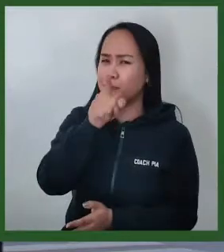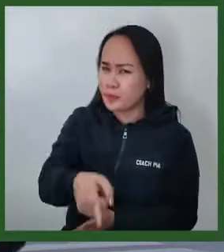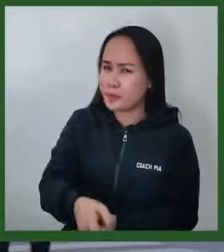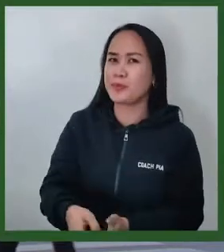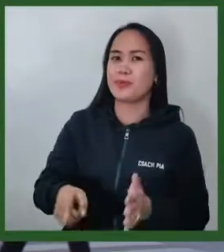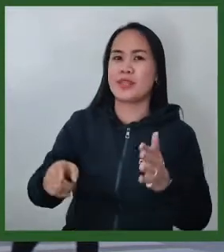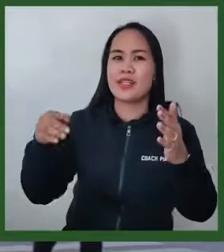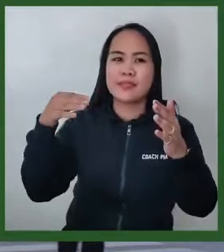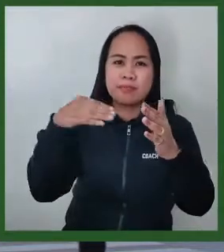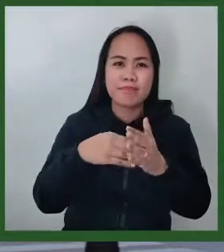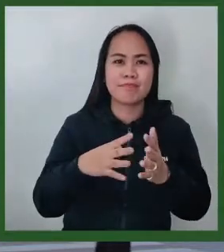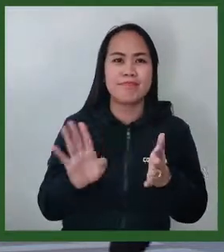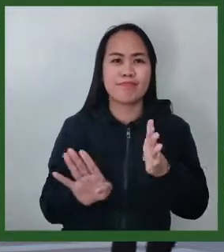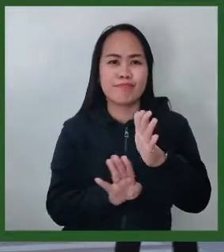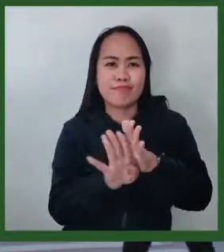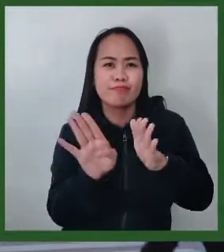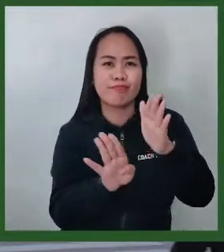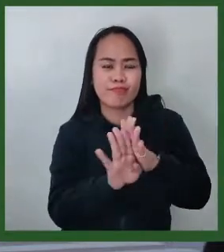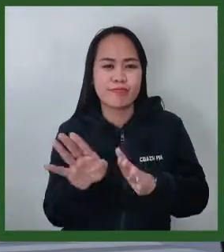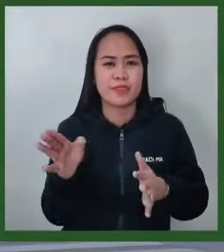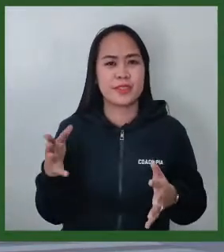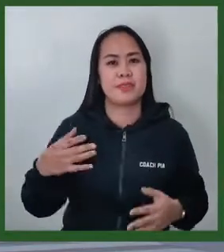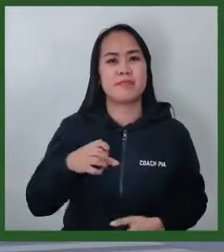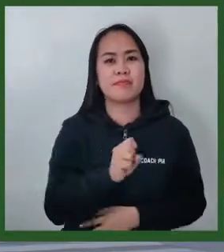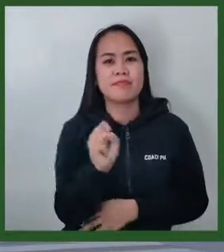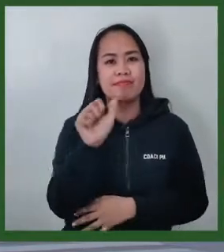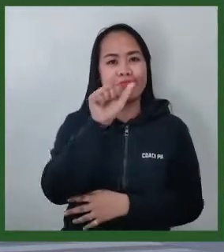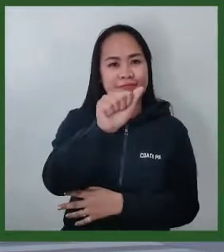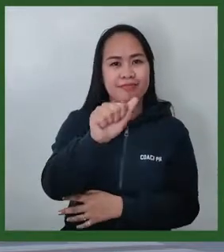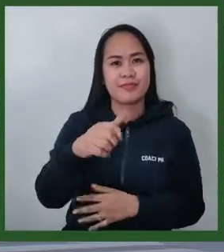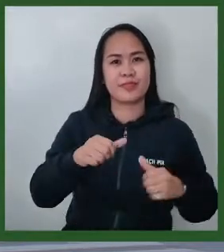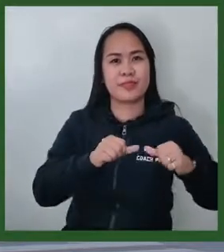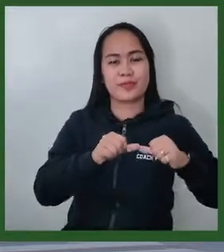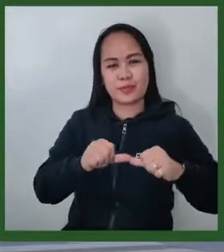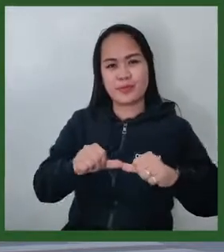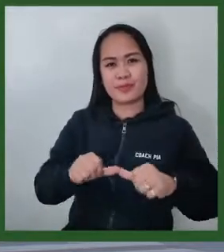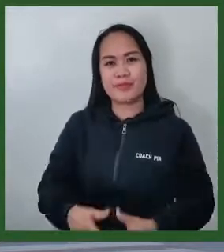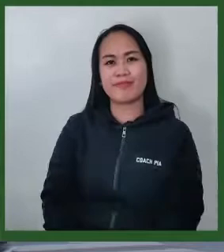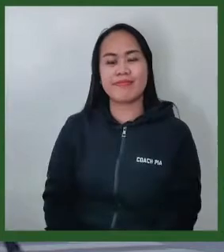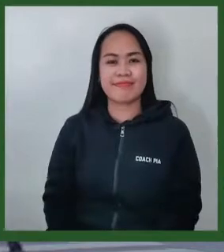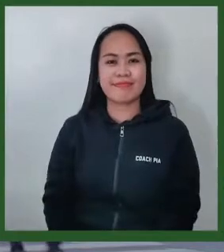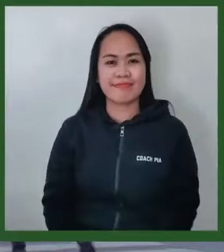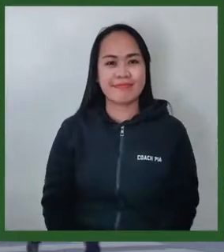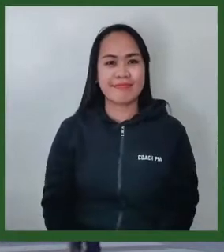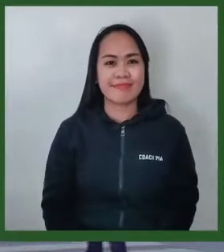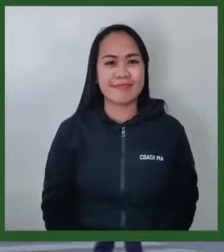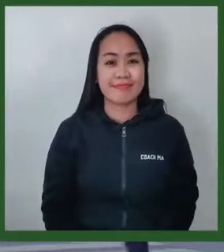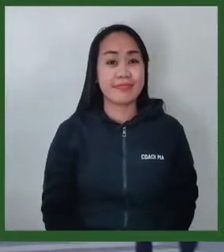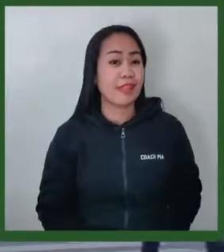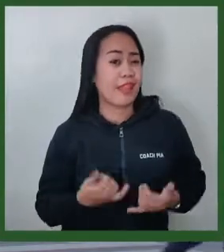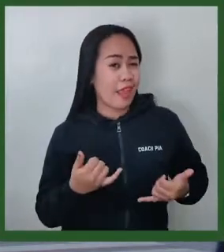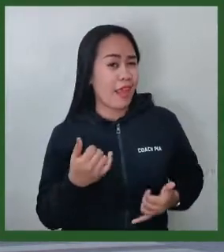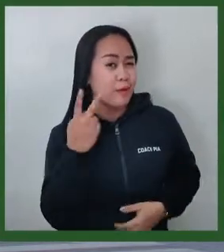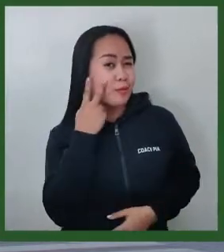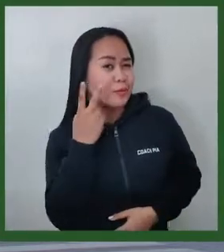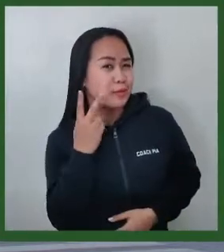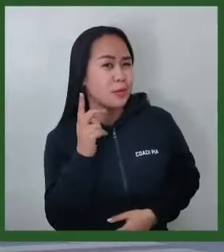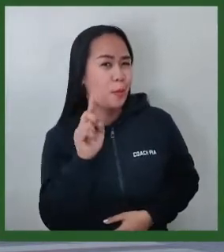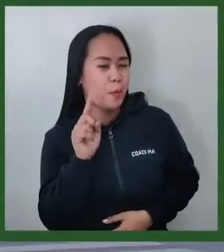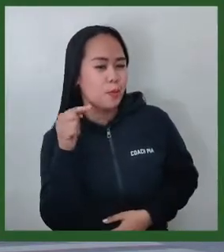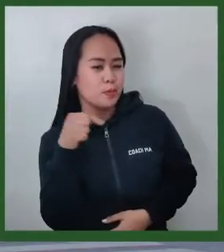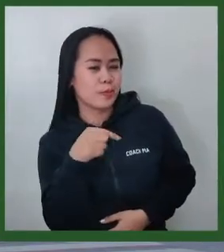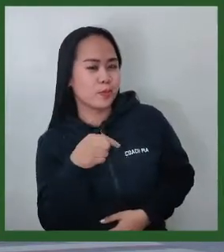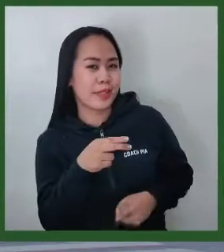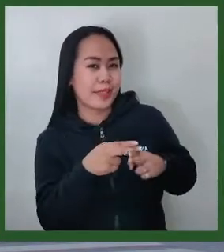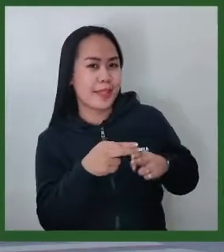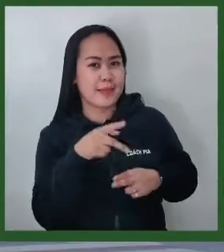development dito po sa Barangay San Antonio ay tuloy-tuloy. So, kung may mapapansin po kayo, no, dito, yan, tingnan nyo po, si